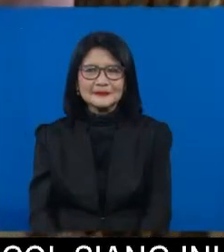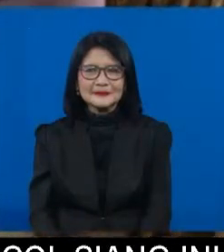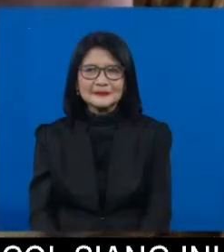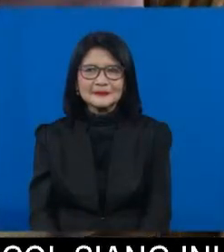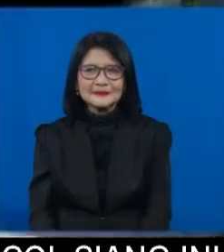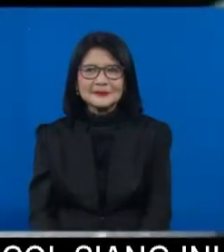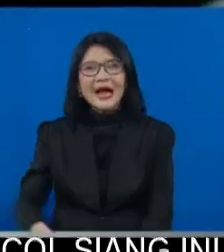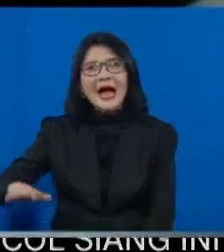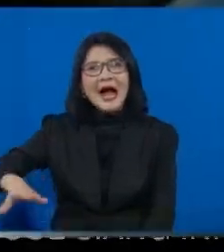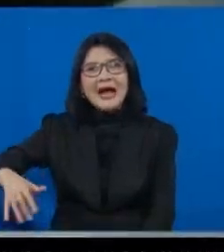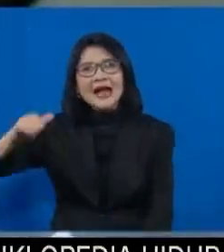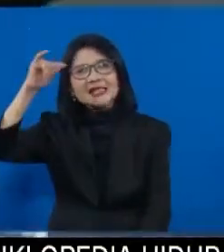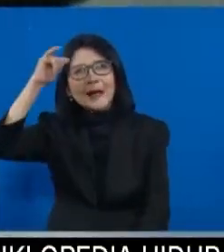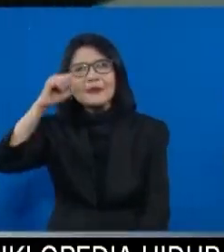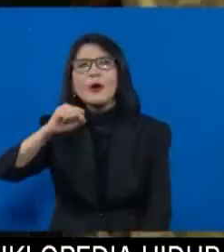Sebelah sini. Nah,